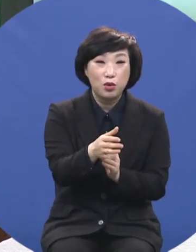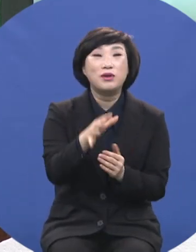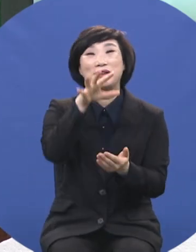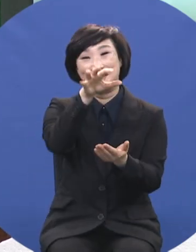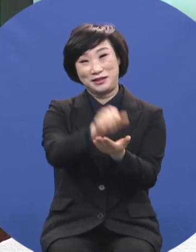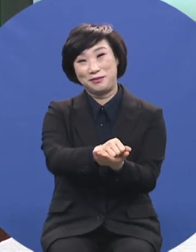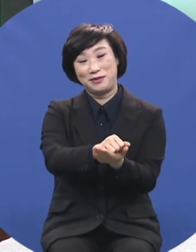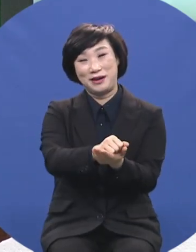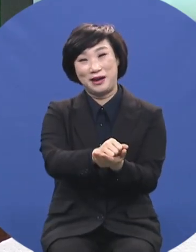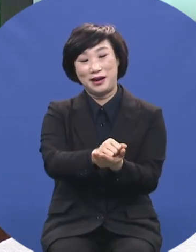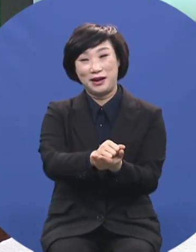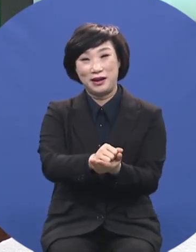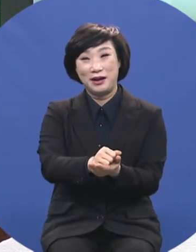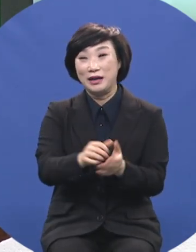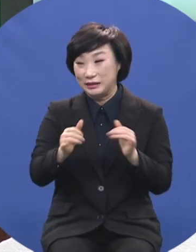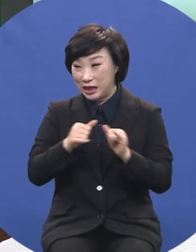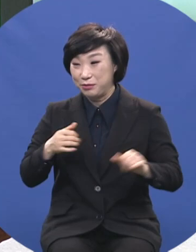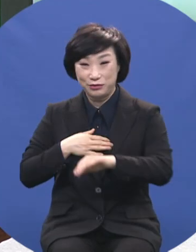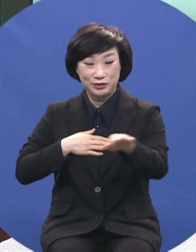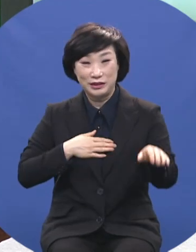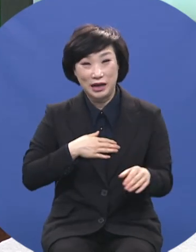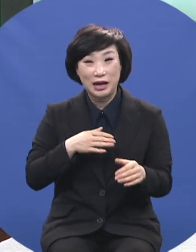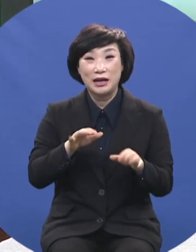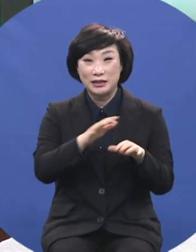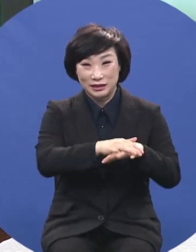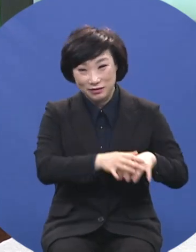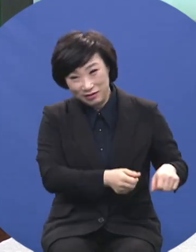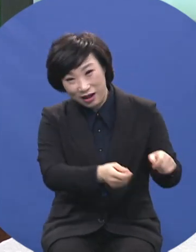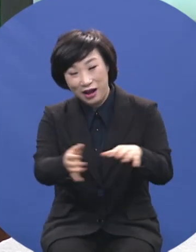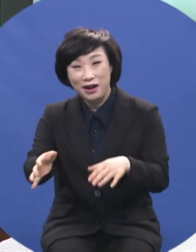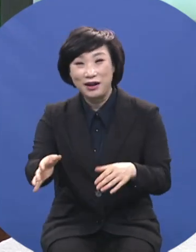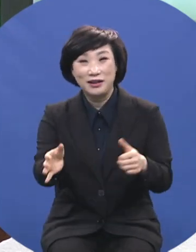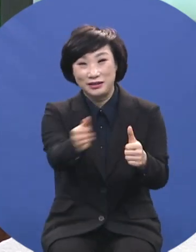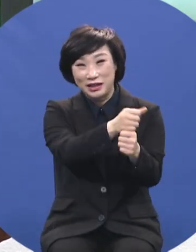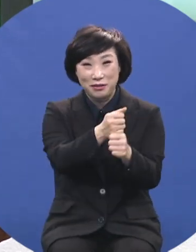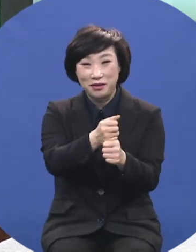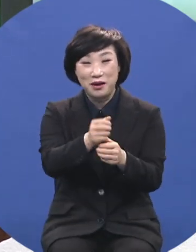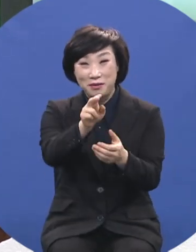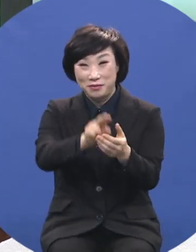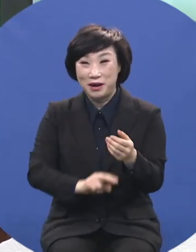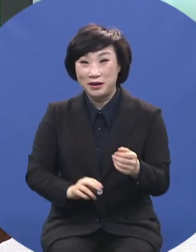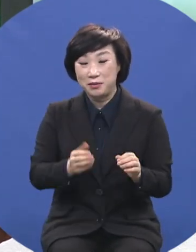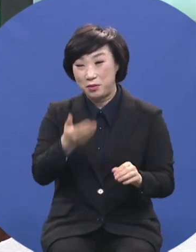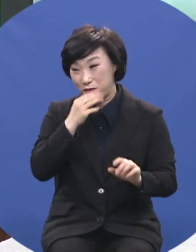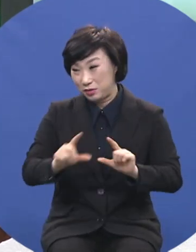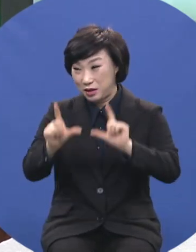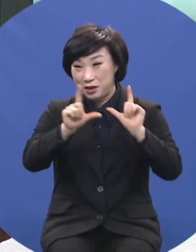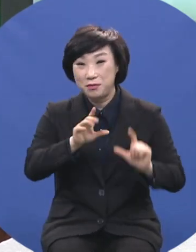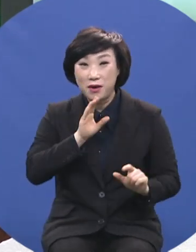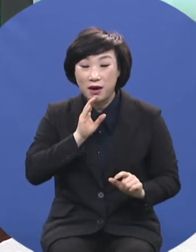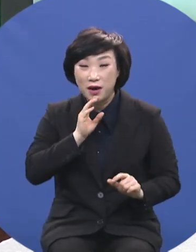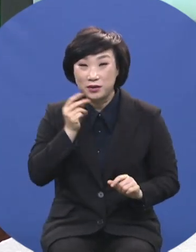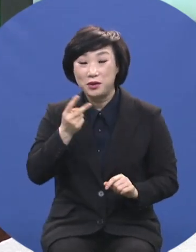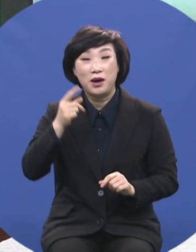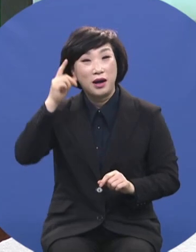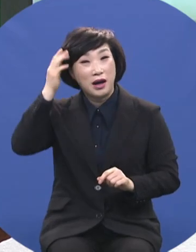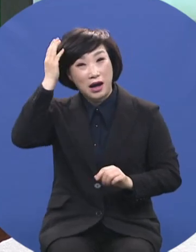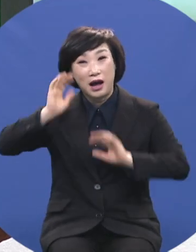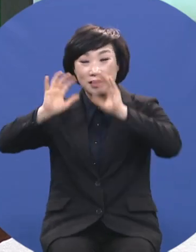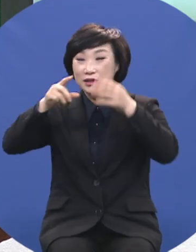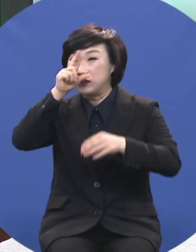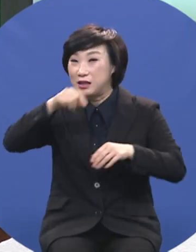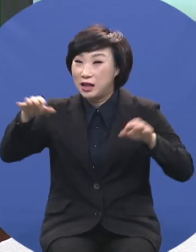정복하라. 잡아서 팔으면 살 되잖아. 공중의 새도 그리고 땅에